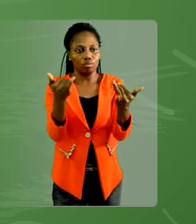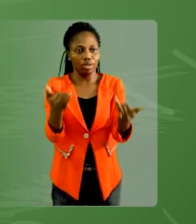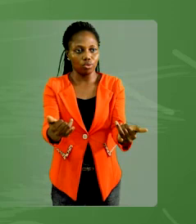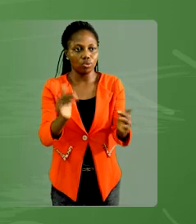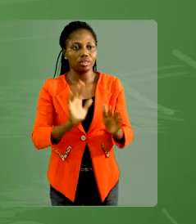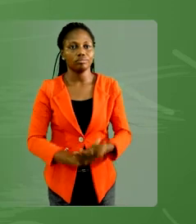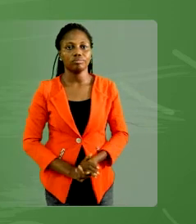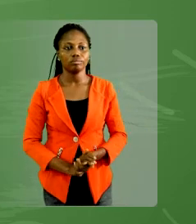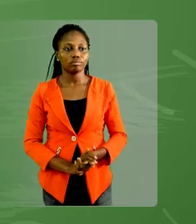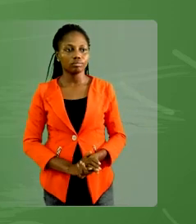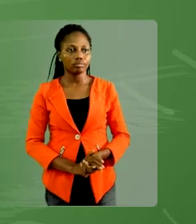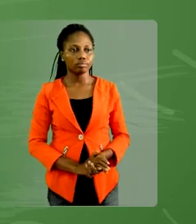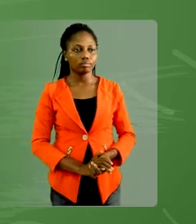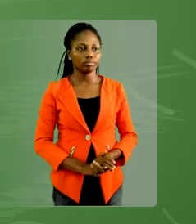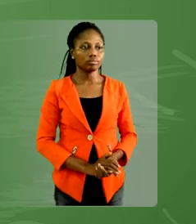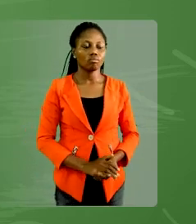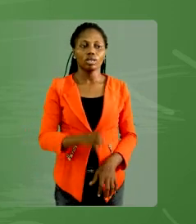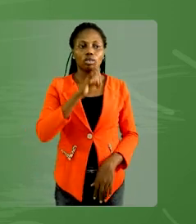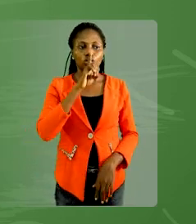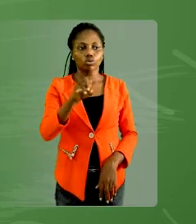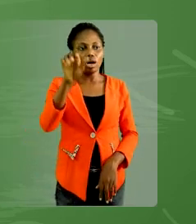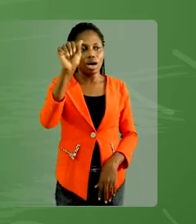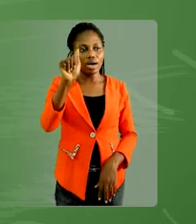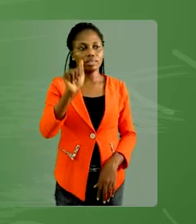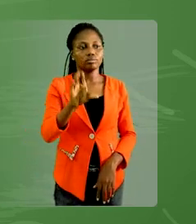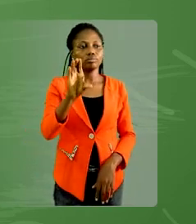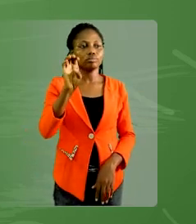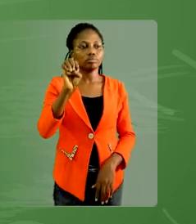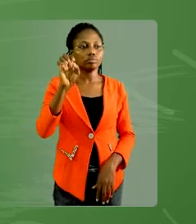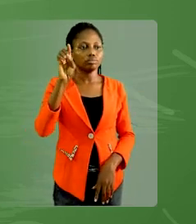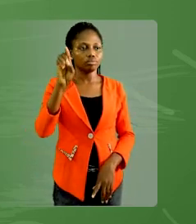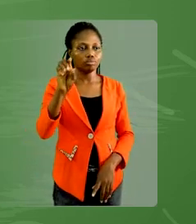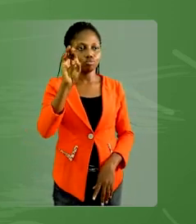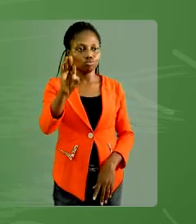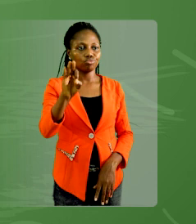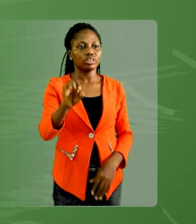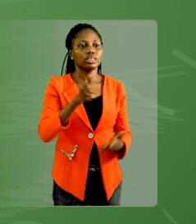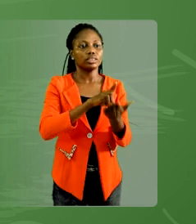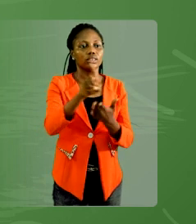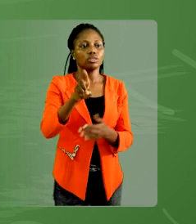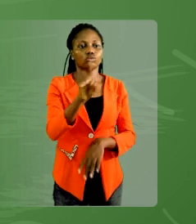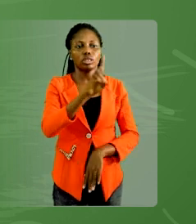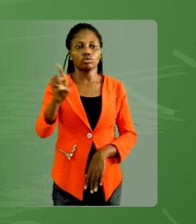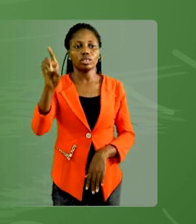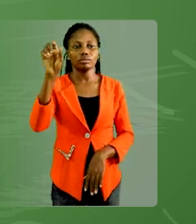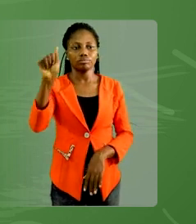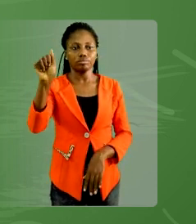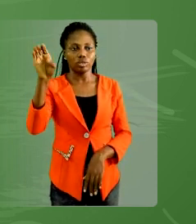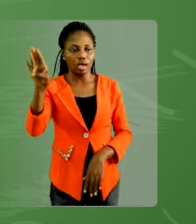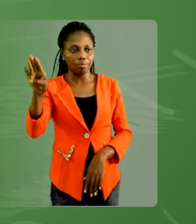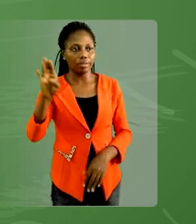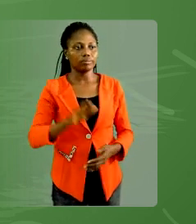Donc en solution, soit A le coefficient directeur de la droite AB. Donc la formule qu'on